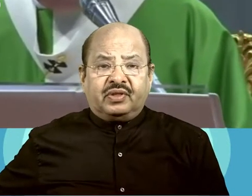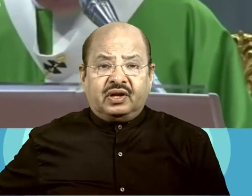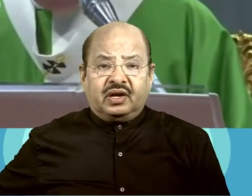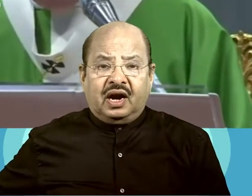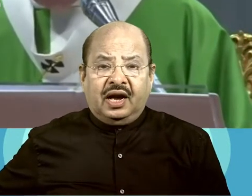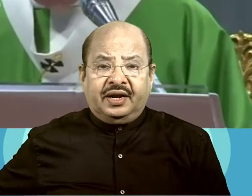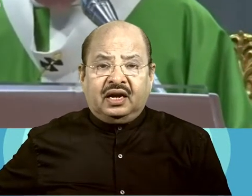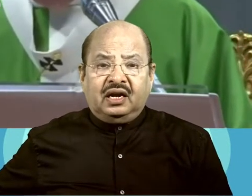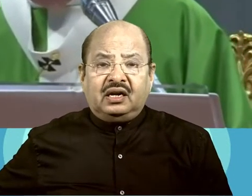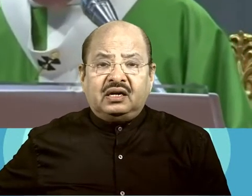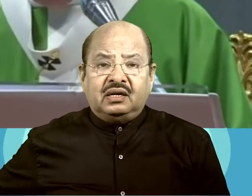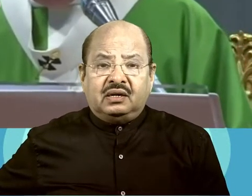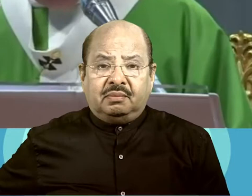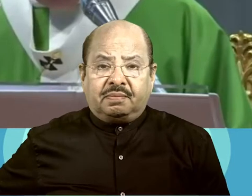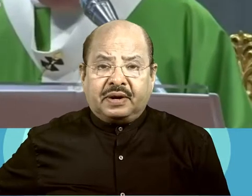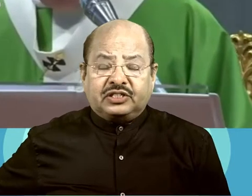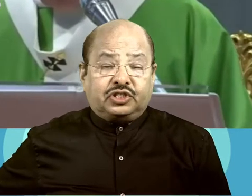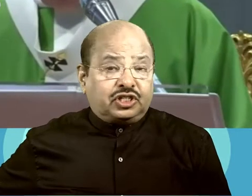തീർച്ചയായും കാര്യങ്ങൾ